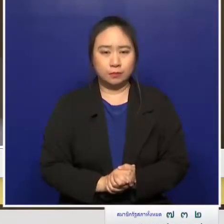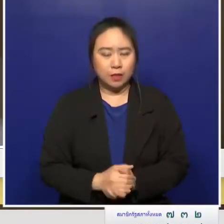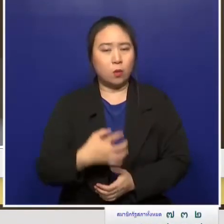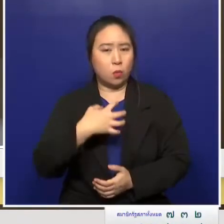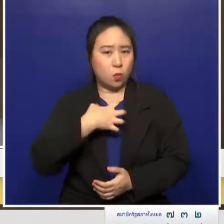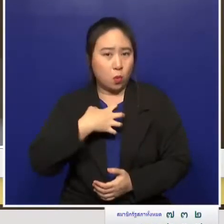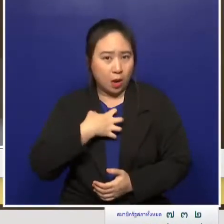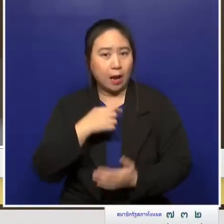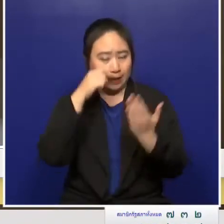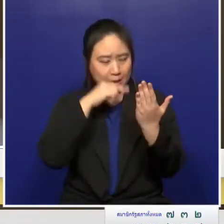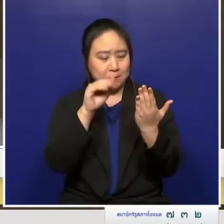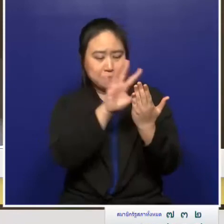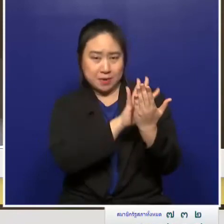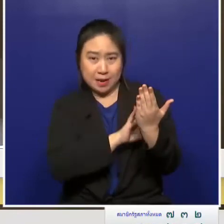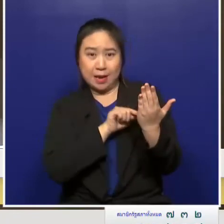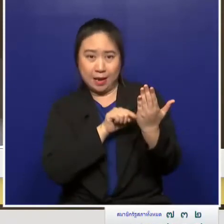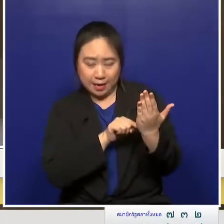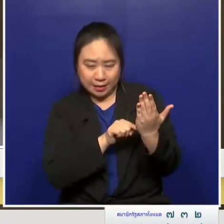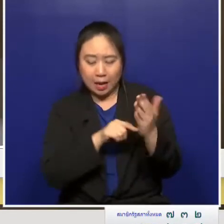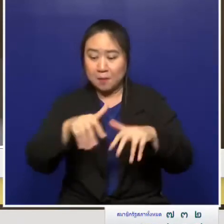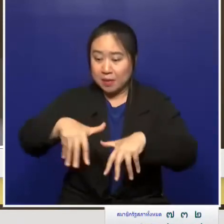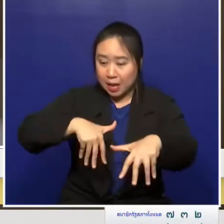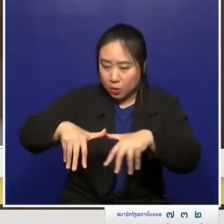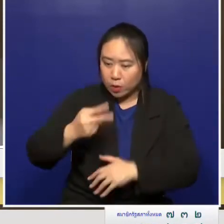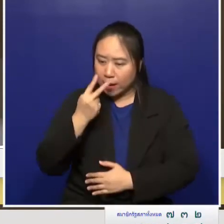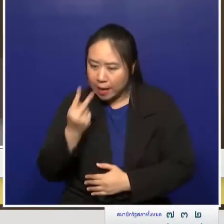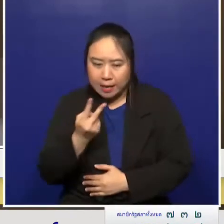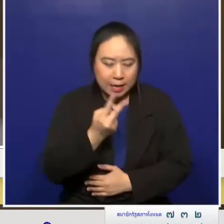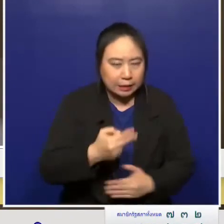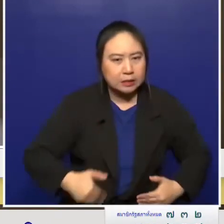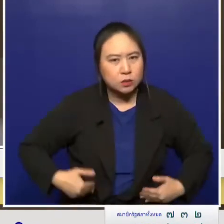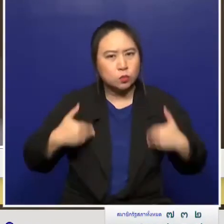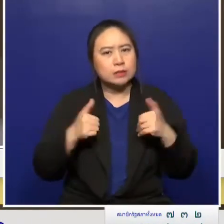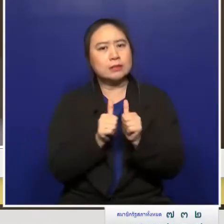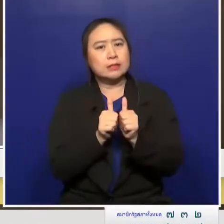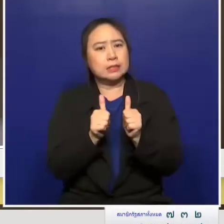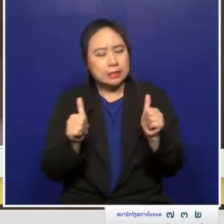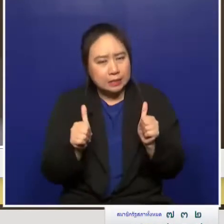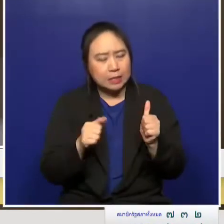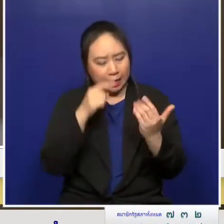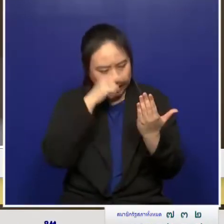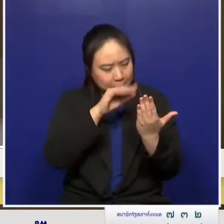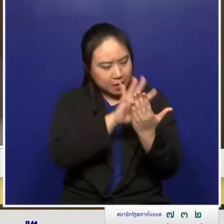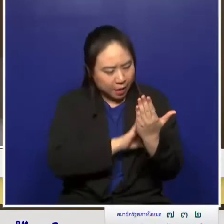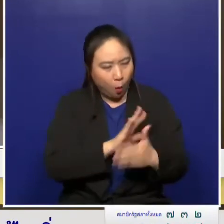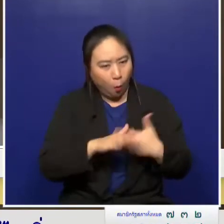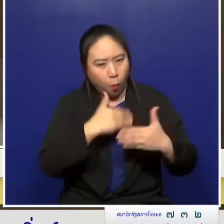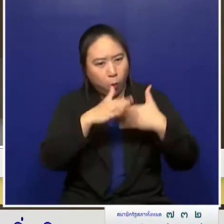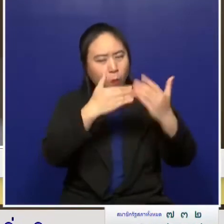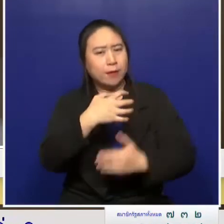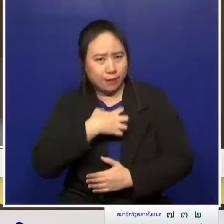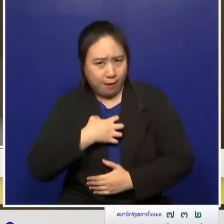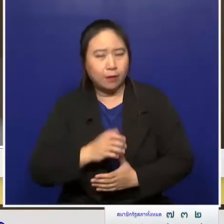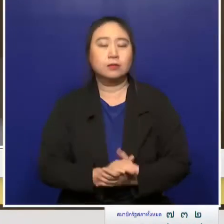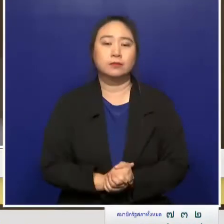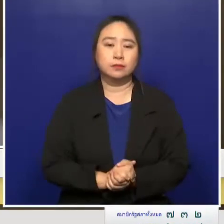เห็นประเทศต้องการเห็นประชาชนอยู่ดีกินดีประเทศเจริญก้าวหน้าถ้าเร